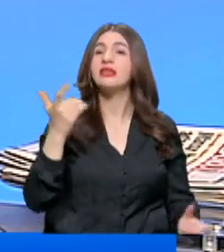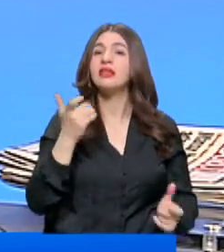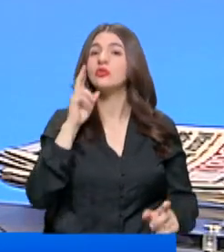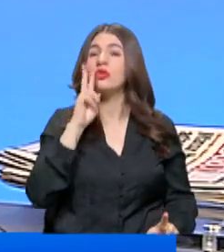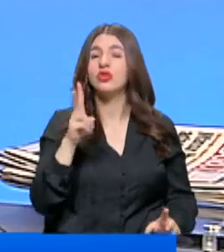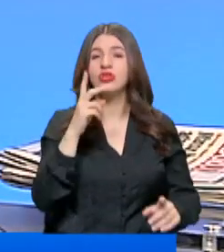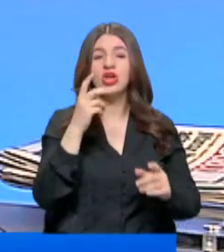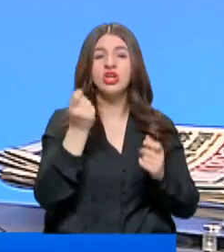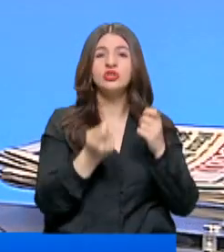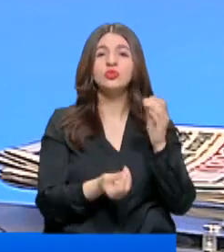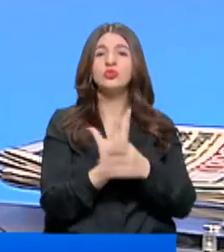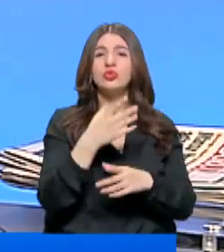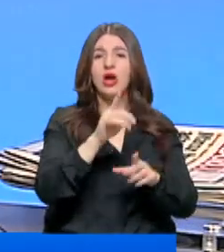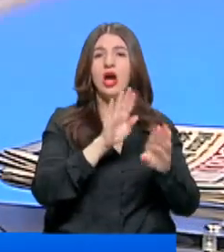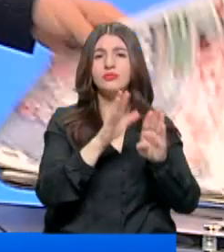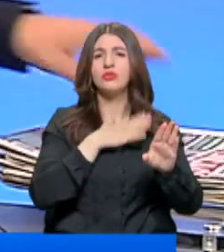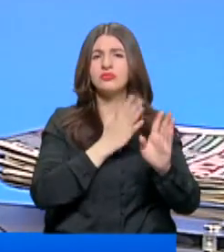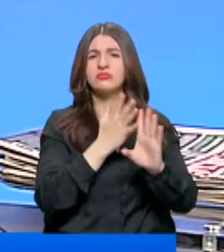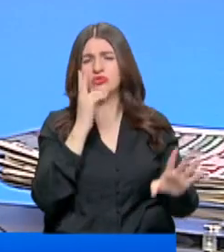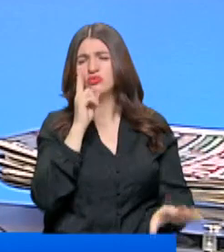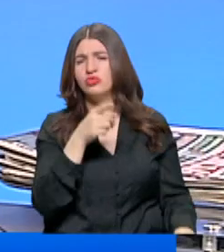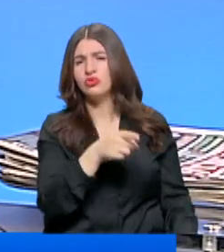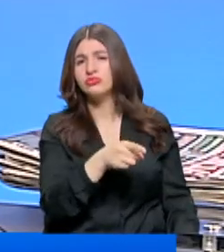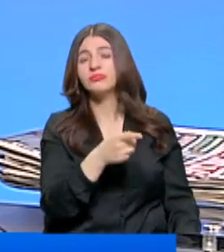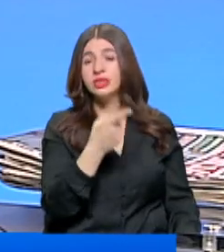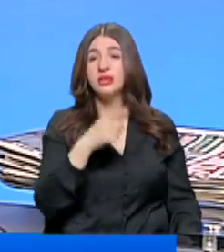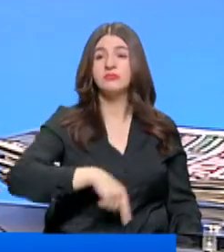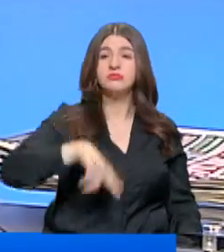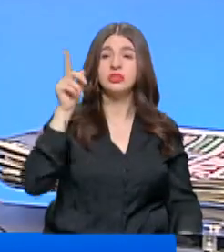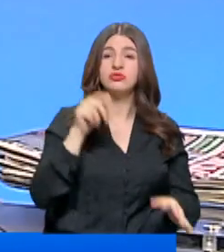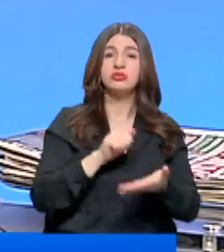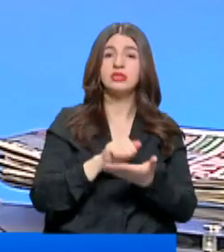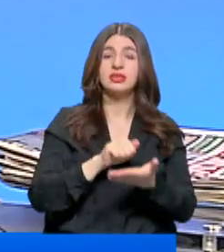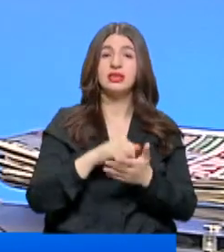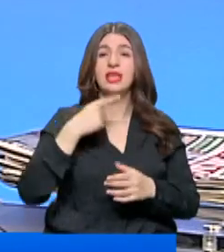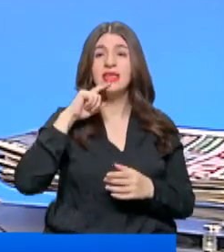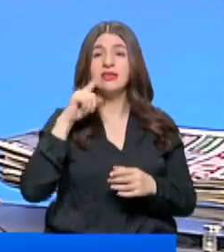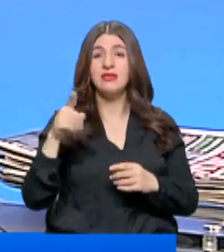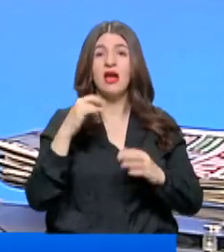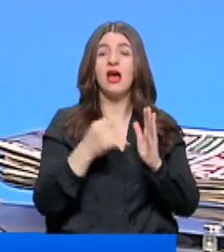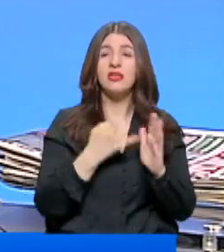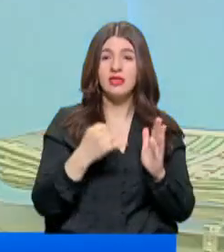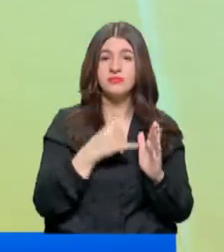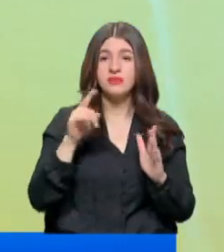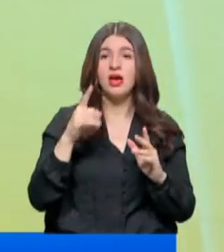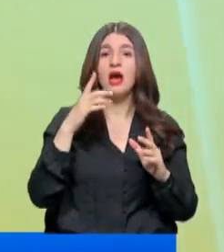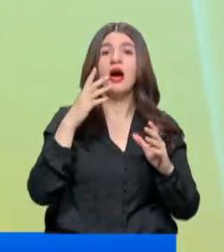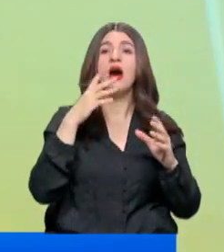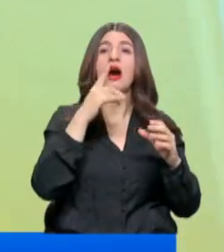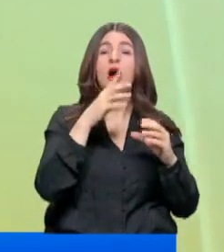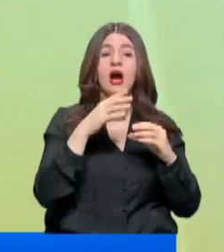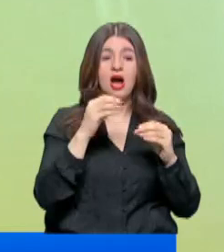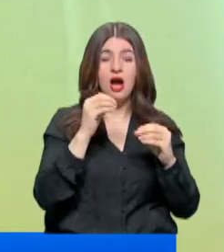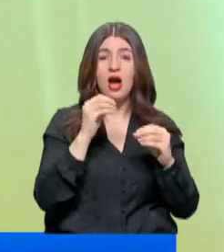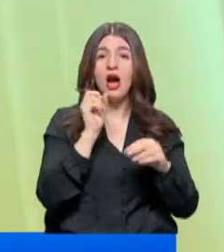görüyoruz İŞKUR kapısında görüyoruz Aslında BirGün gazetesi işte bakalım Niğde'de Antep'te Gaziantep'te Adıyaman'da